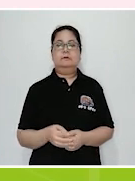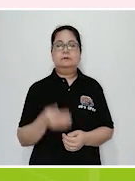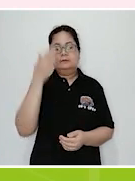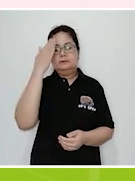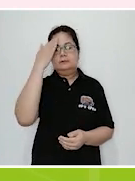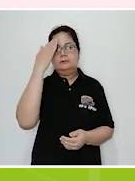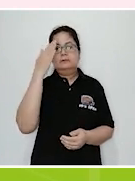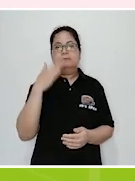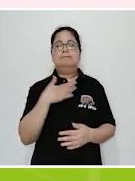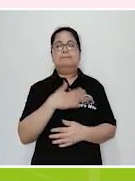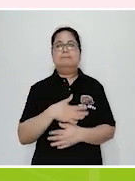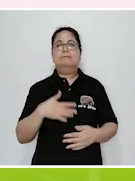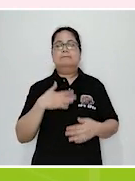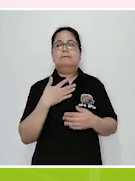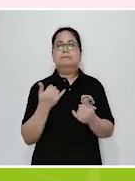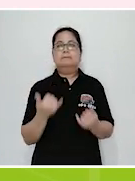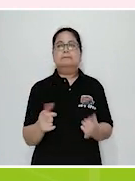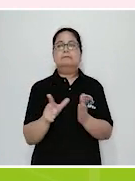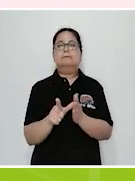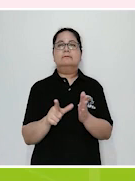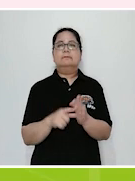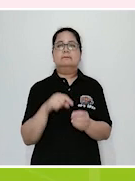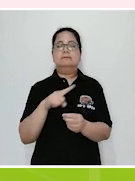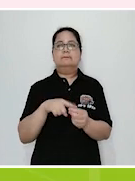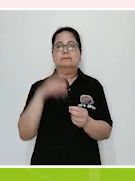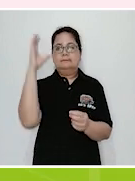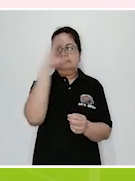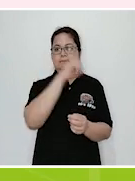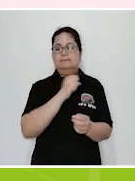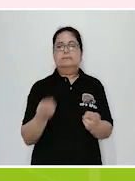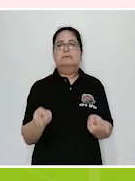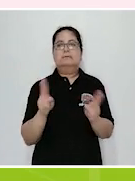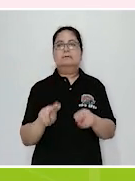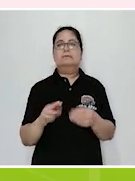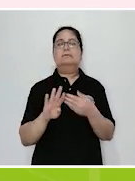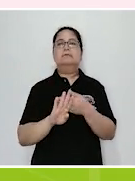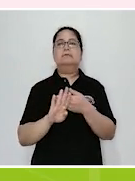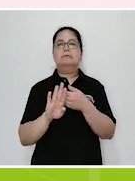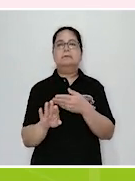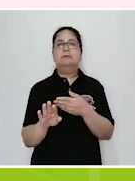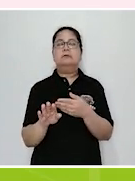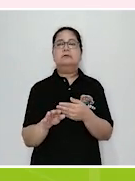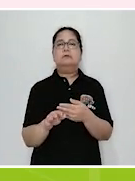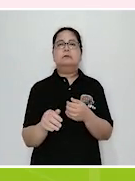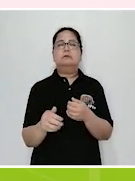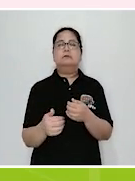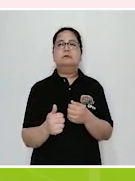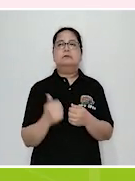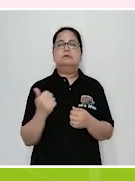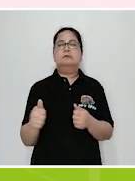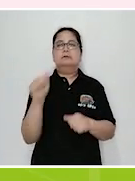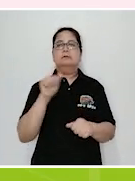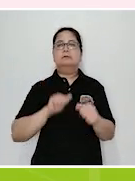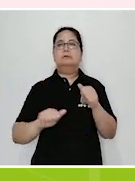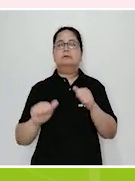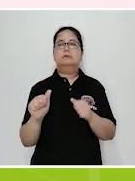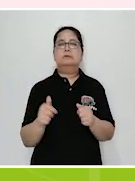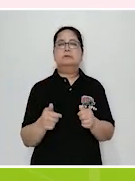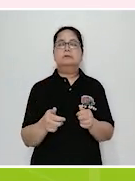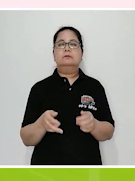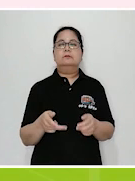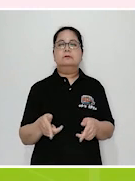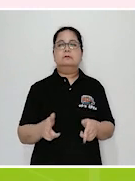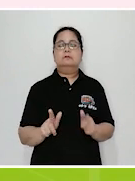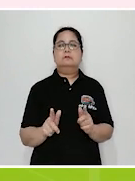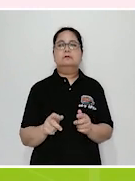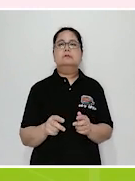I know you enjoyed today's lesson about predicting outcomes. Before I give you another activity, let us have a